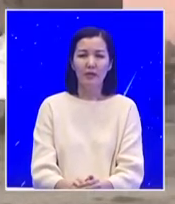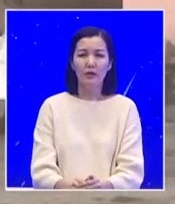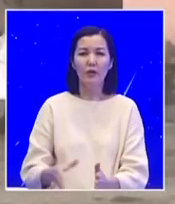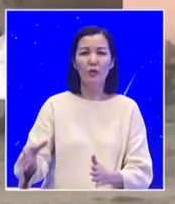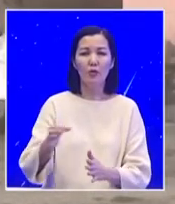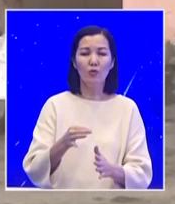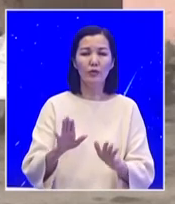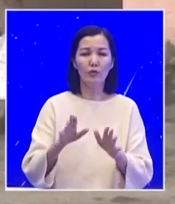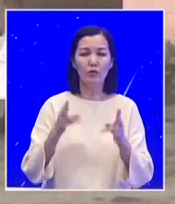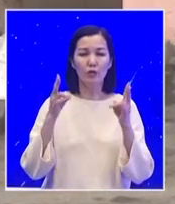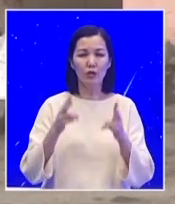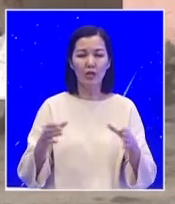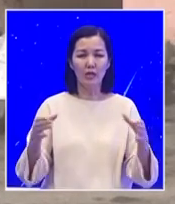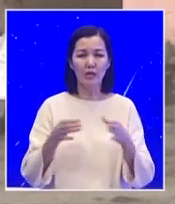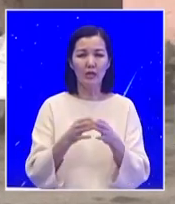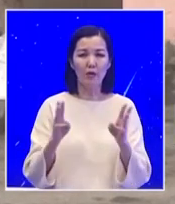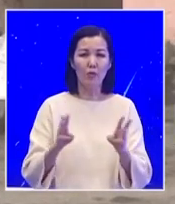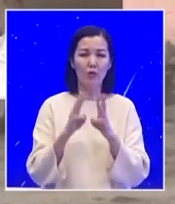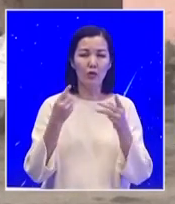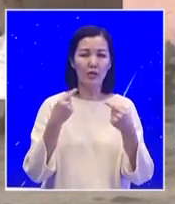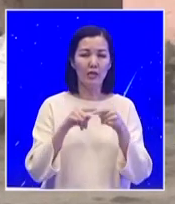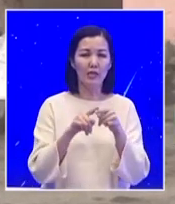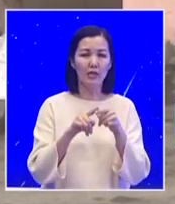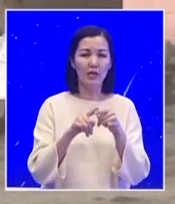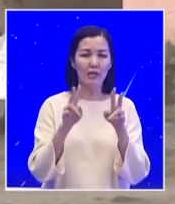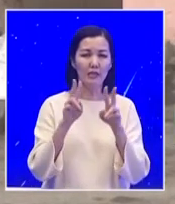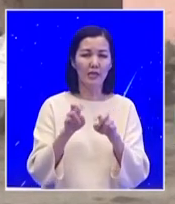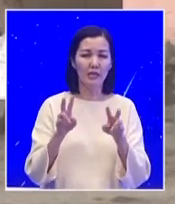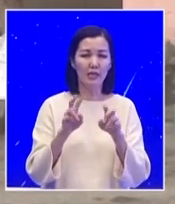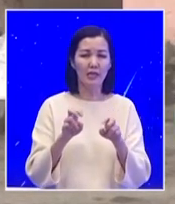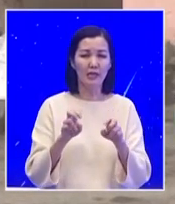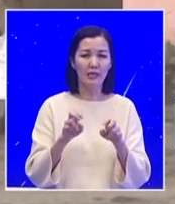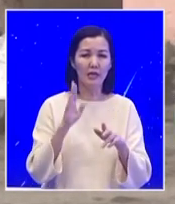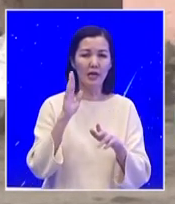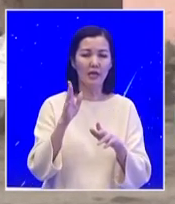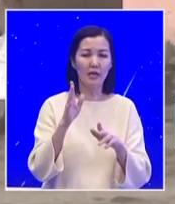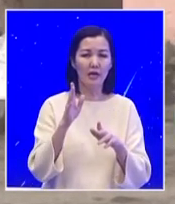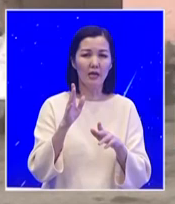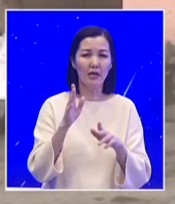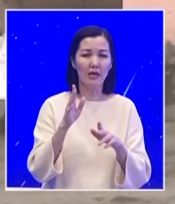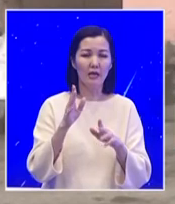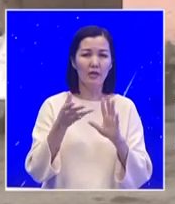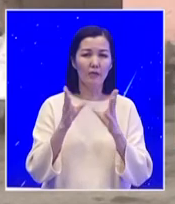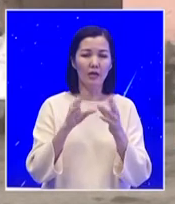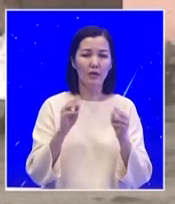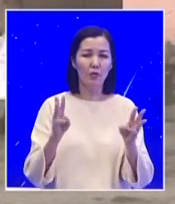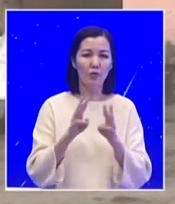Облыстық төтенше жағдайлар департаментінің өрт техникалық зертханасының алдын ала болжамы бойынша өрттің шығу